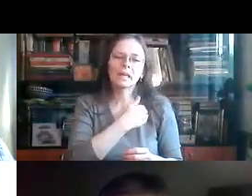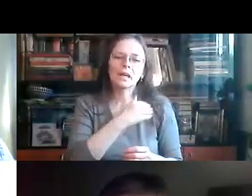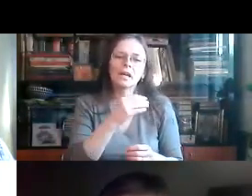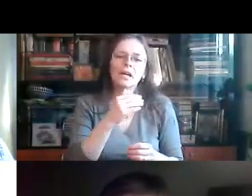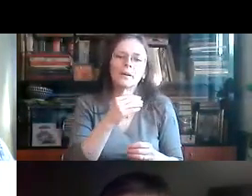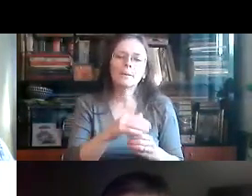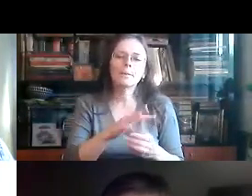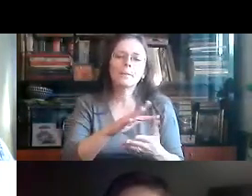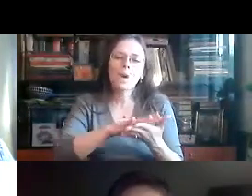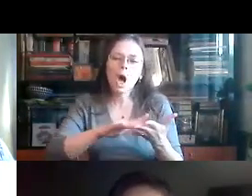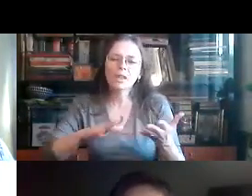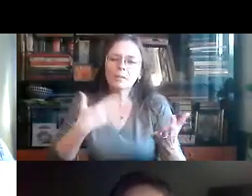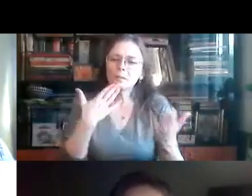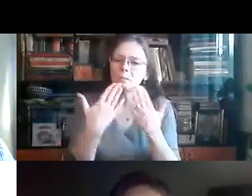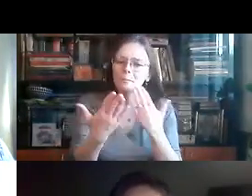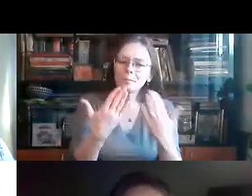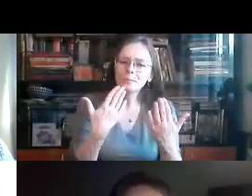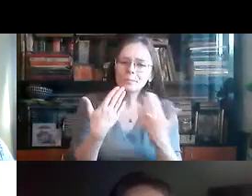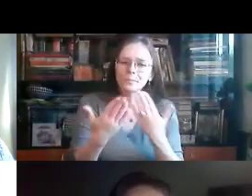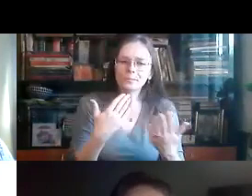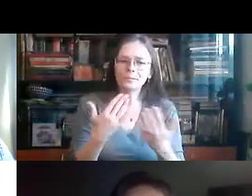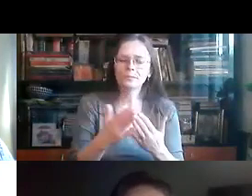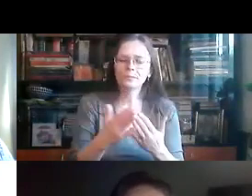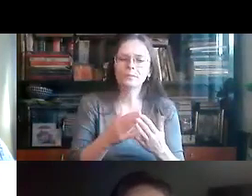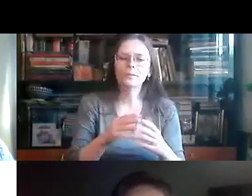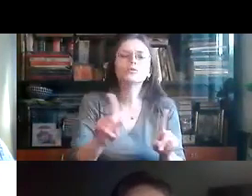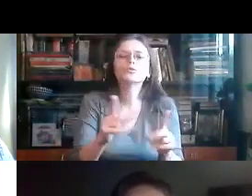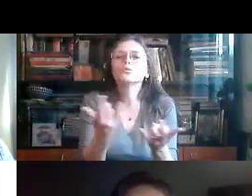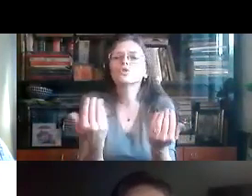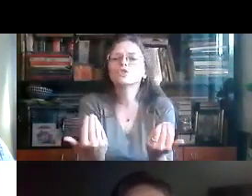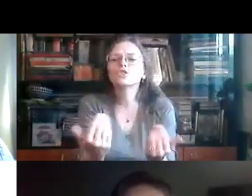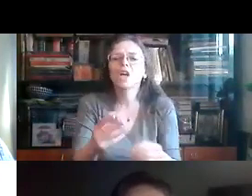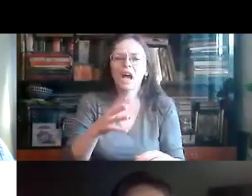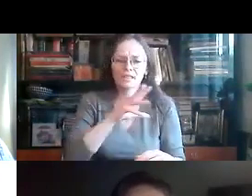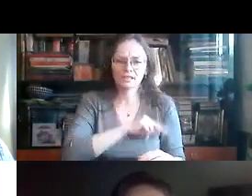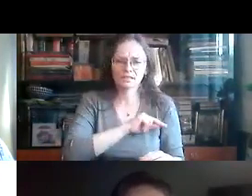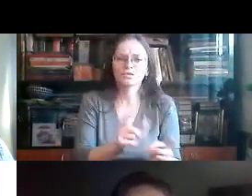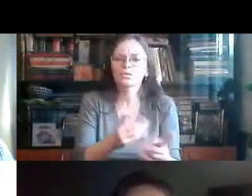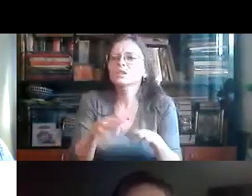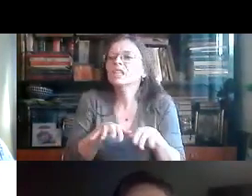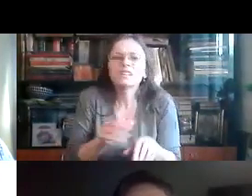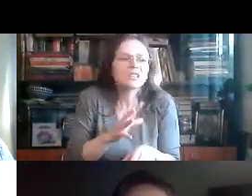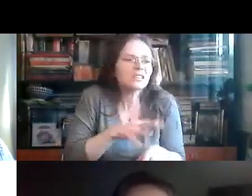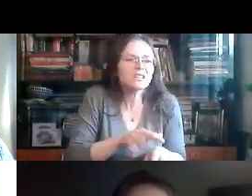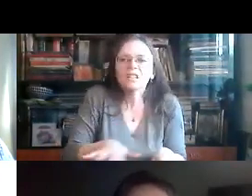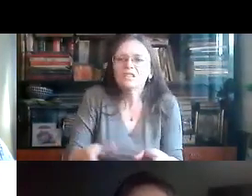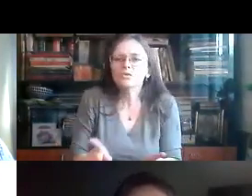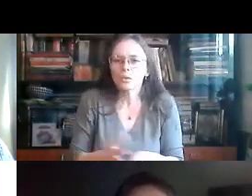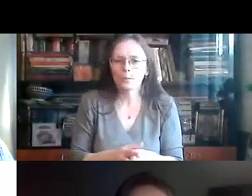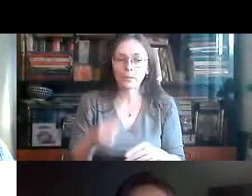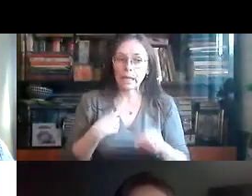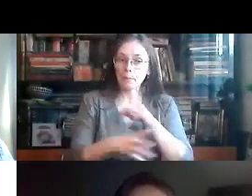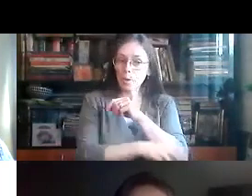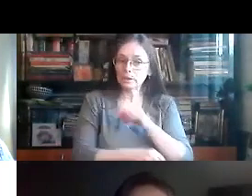этой темы, что можно сейчас делать. Ну, у меня, например, вот последнюю неделю какая-то такая потребность в искусстве появилась,